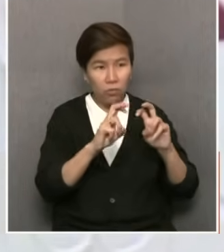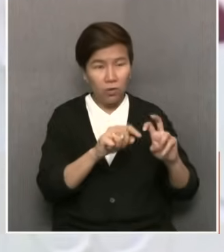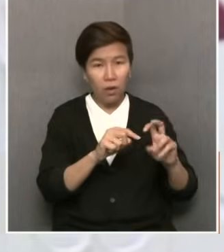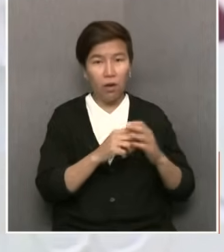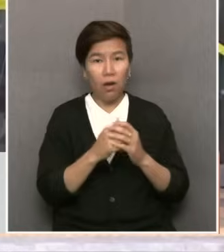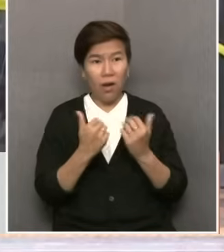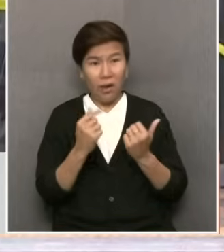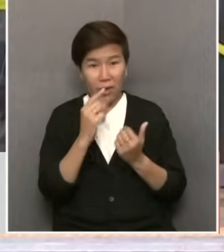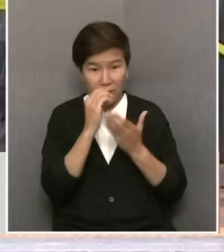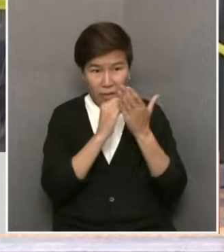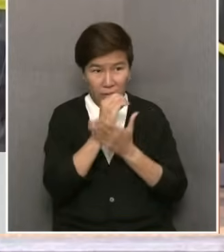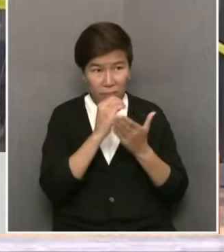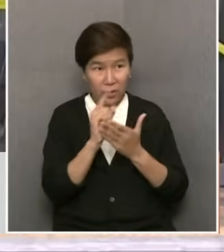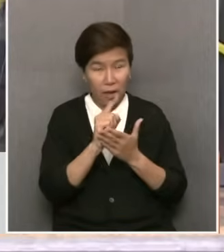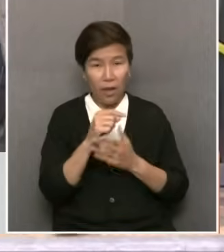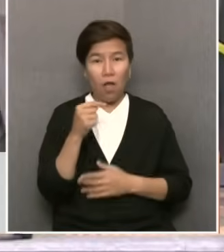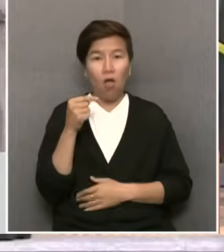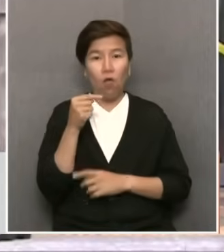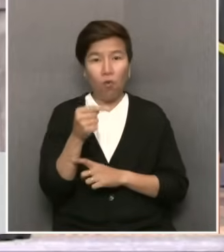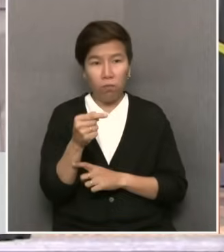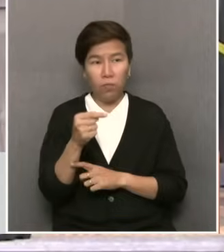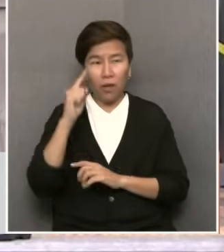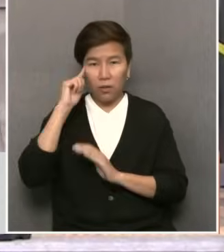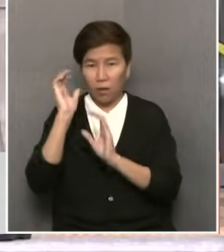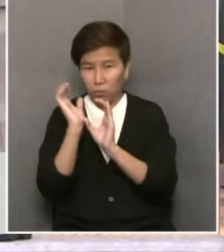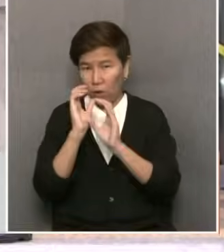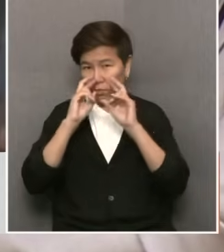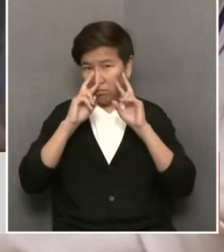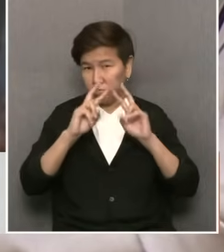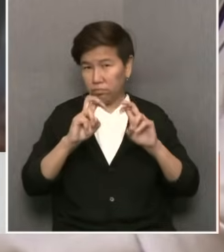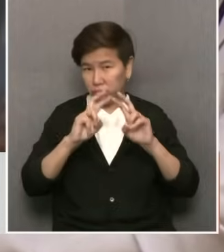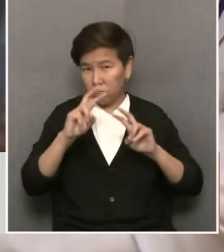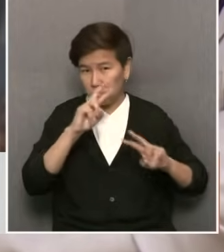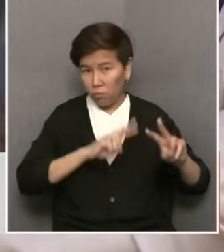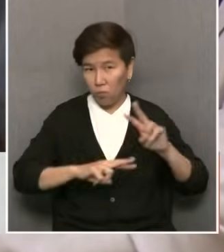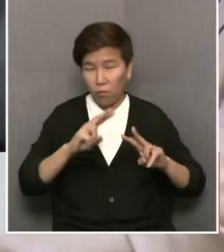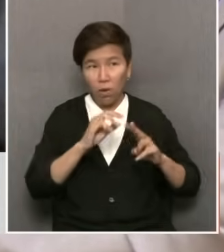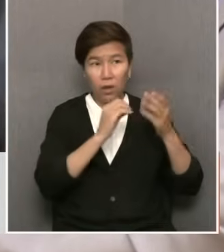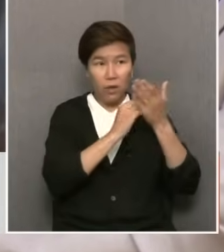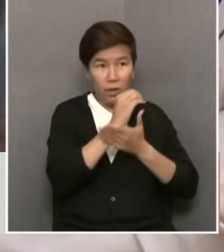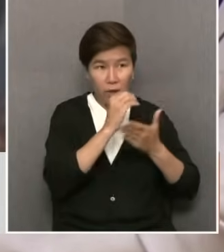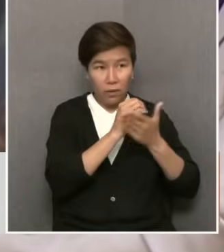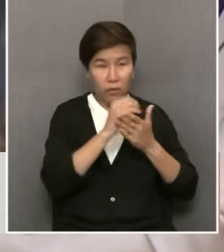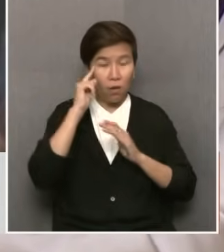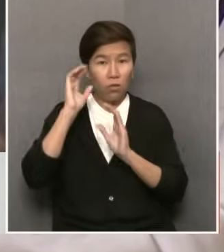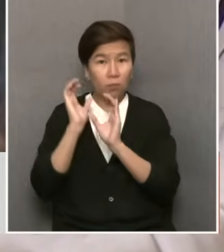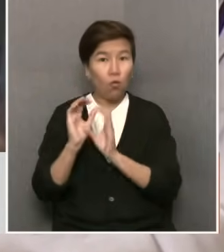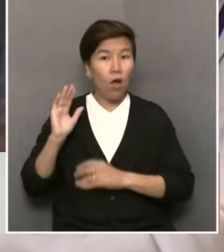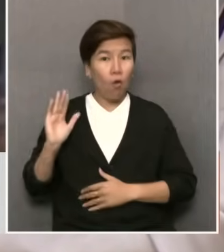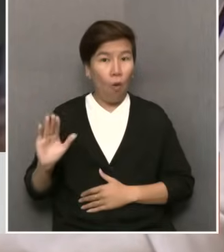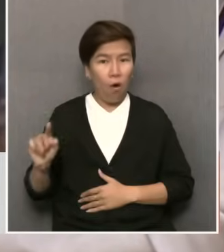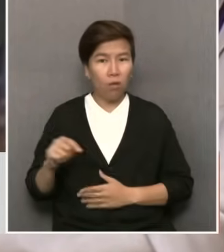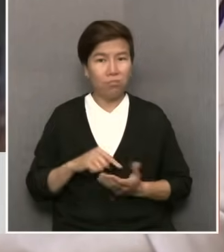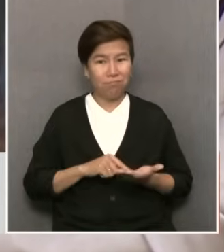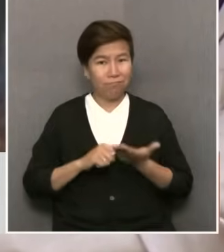สอบยาเสพติดจะออกมาเป็นลบแต่หน่วยสืบสวนอาชญากรรมยาเสพติดของสำนักงานตำรวจอินชอนมีการยื่นค